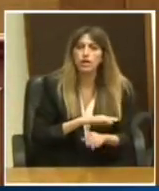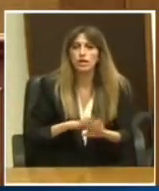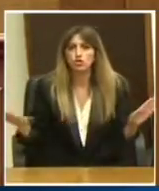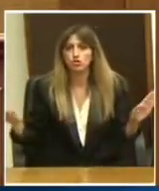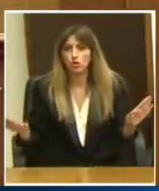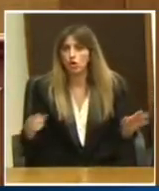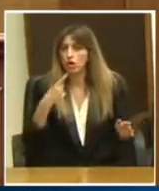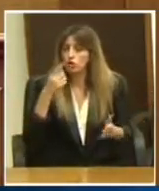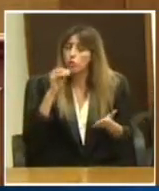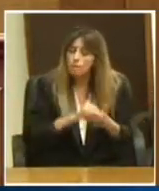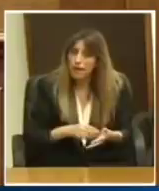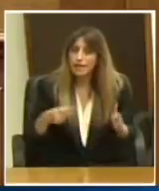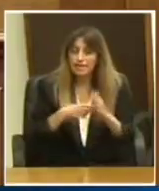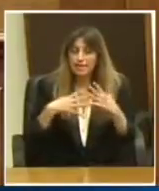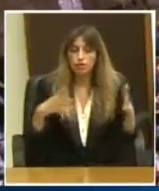92-93.